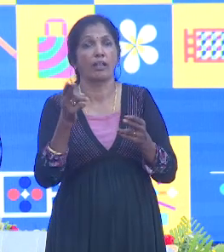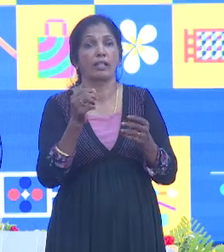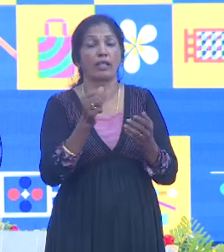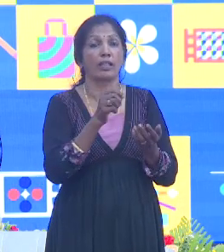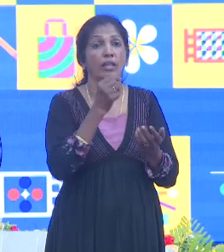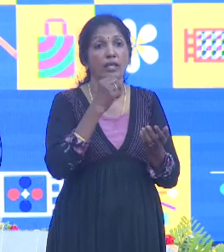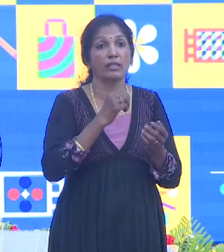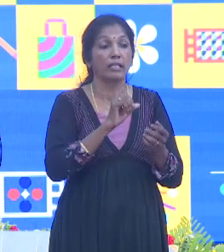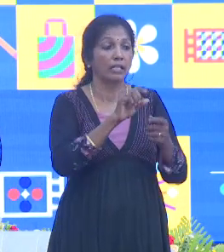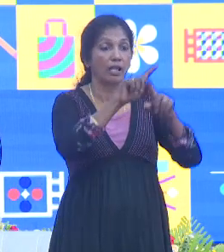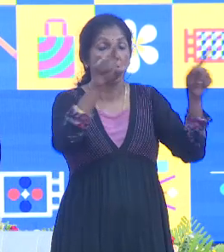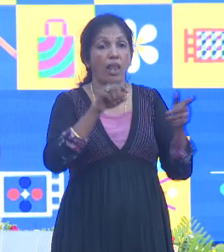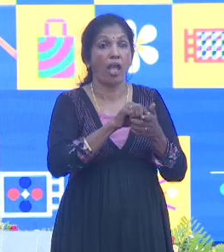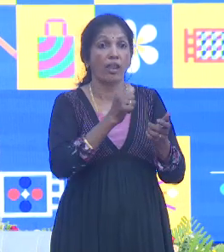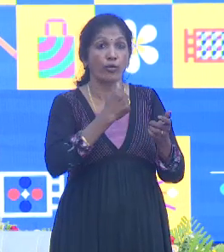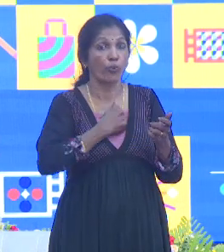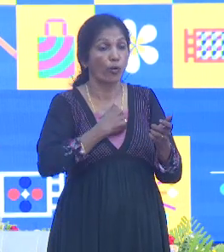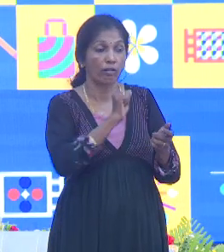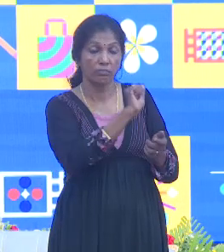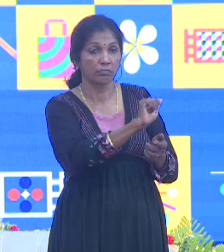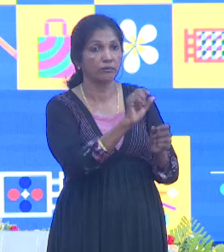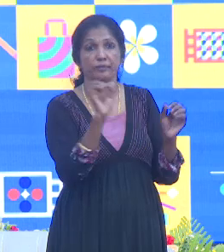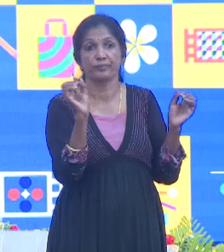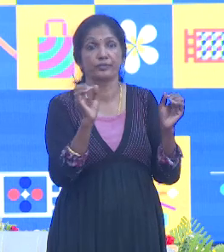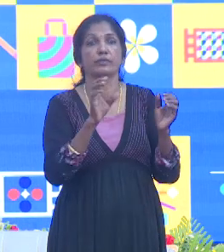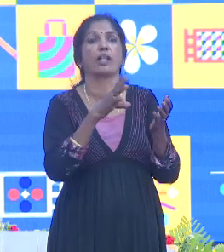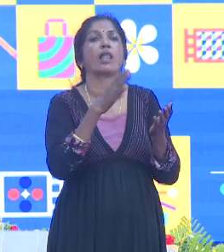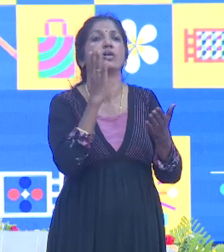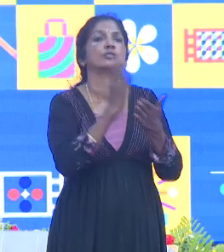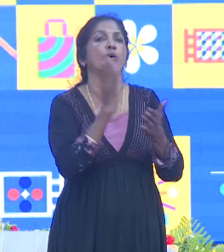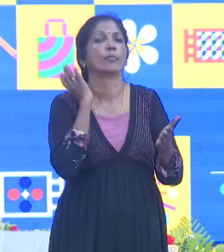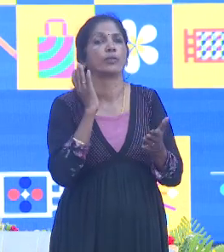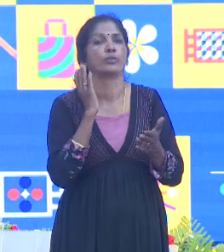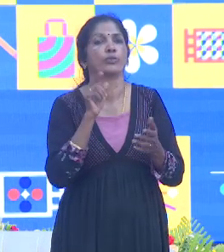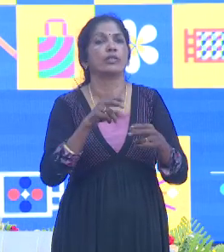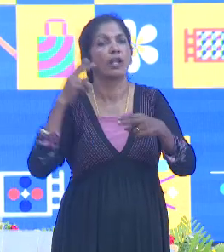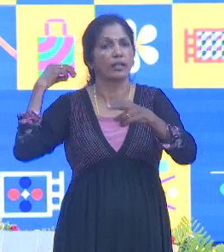ജന്മിത്വം എന്ന വ്യവസ്ഥ അത് ഇല്ലാതാകുകയും ചെയ്തു എന്നതാണ് നമ്മുടെ ചരിത്രം.